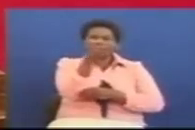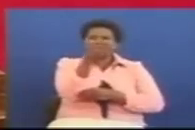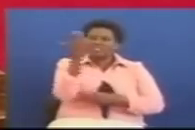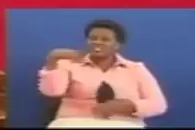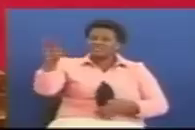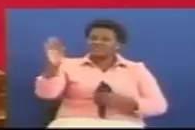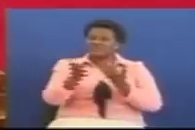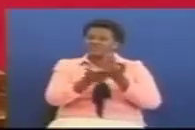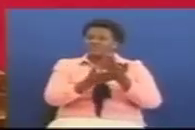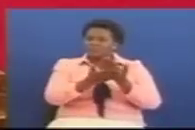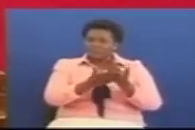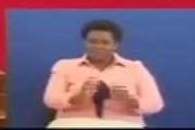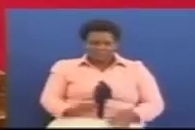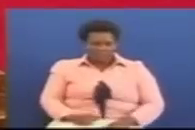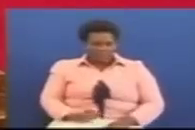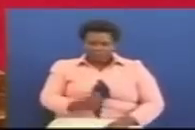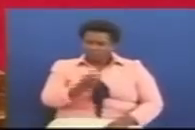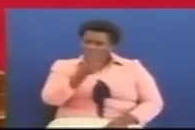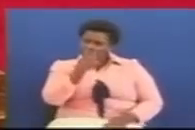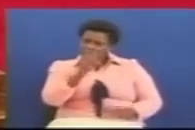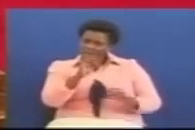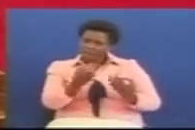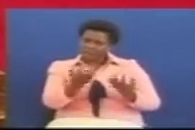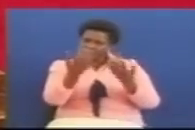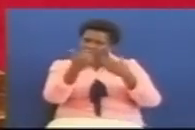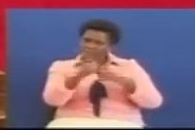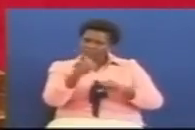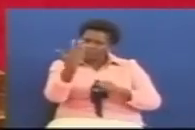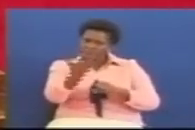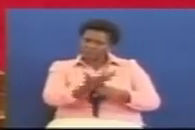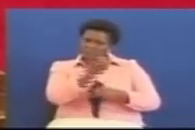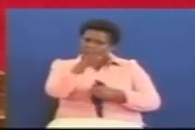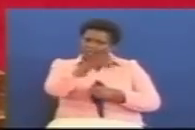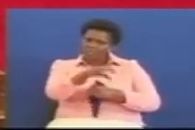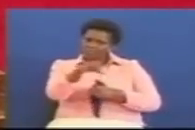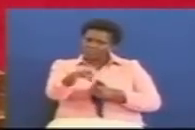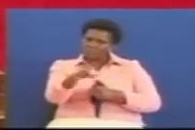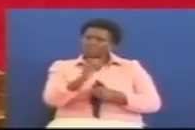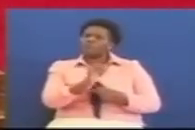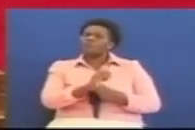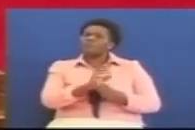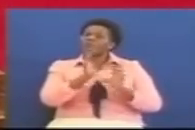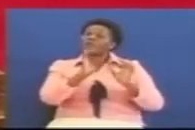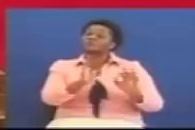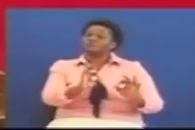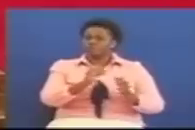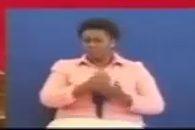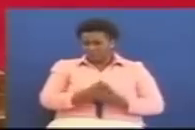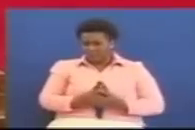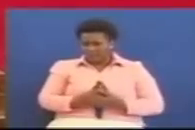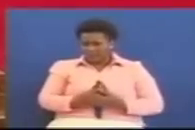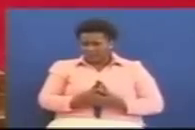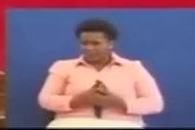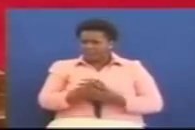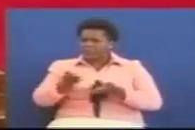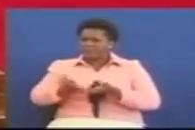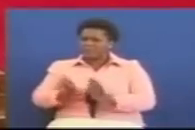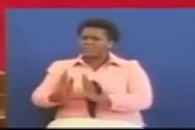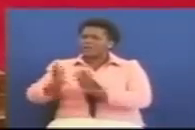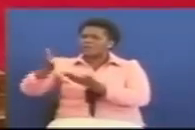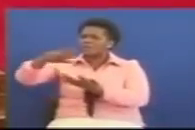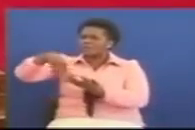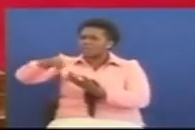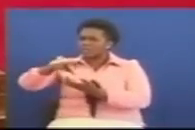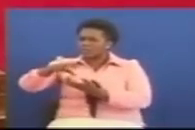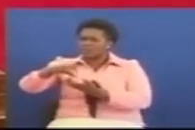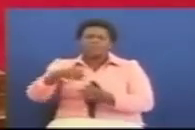nao na kuangalia mikakati ya kushirikiana ili tuweze kupata masoko zaidi katika mazao mchanganyiko na mazao ya